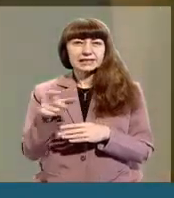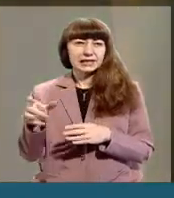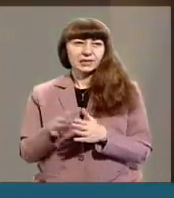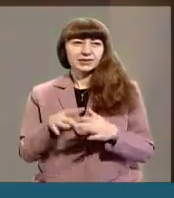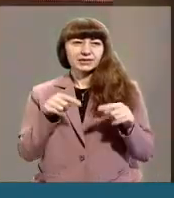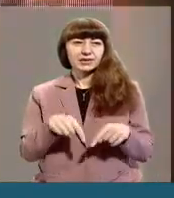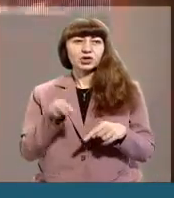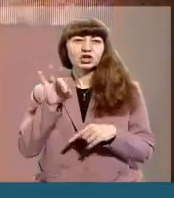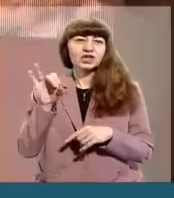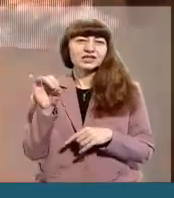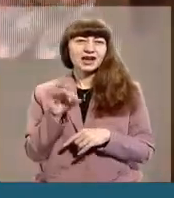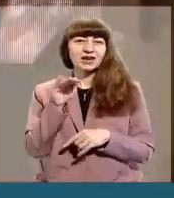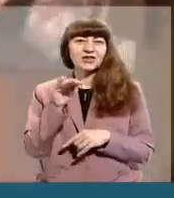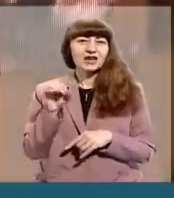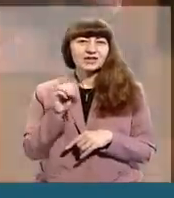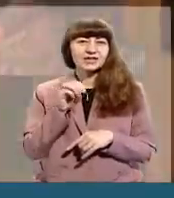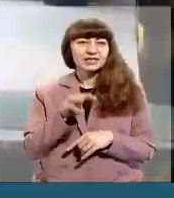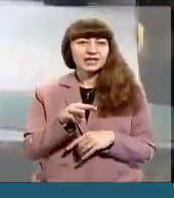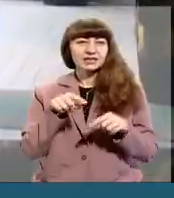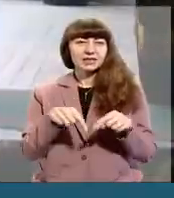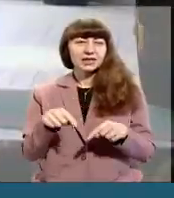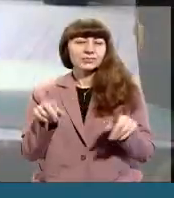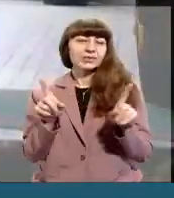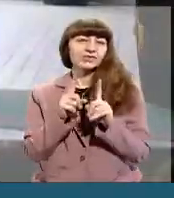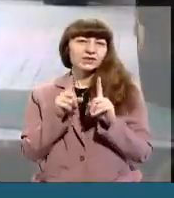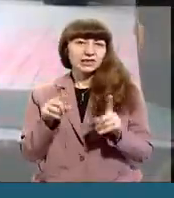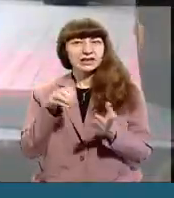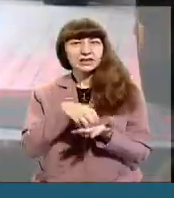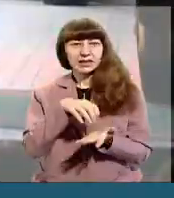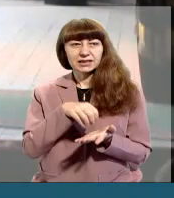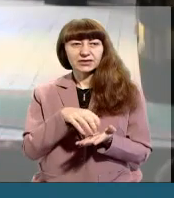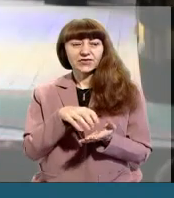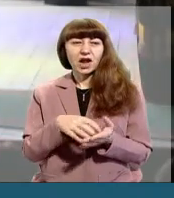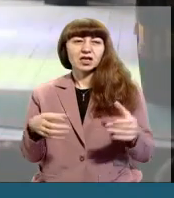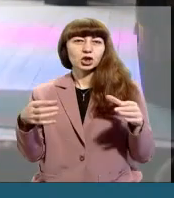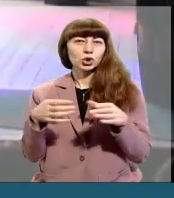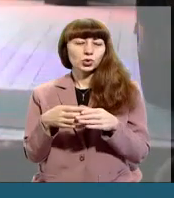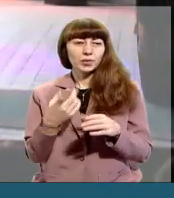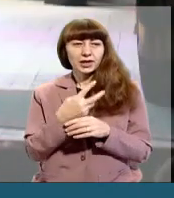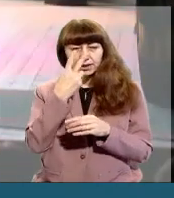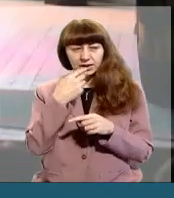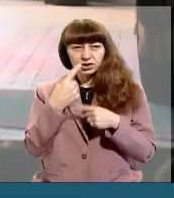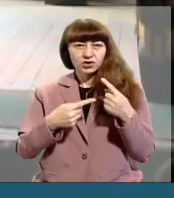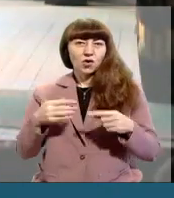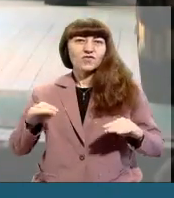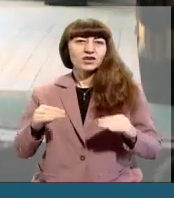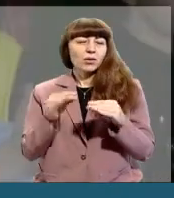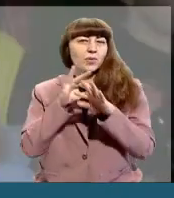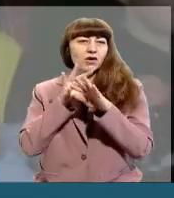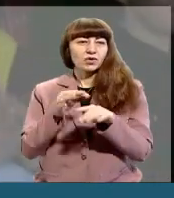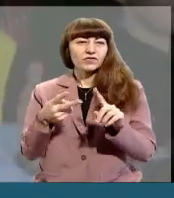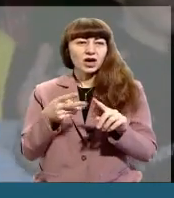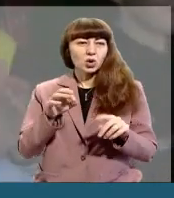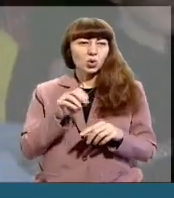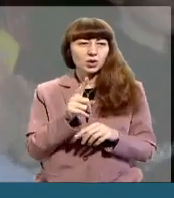де, мың бұралған биші де осында. Дәстүрге айналған бұл фестиваль биыл екінші рет ұйымдастырылған. Жүлде қоры 1 миллион теңгені құрайды.